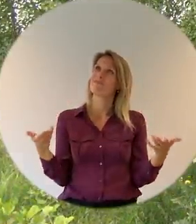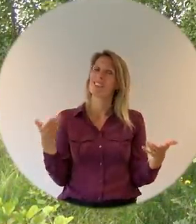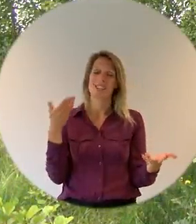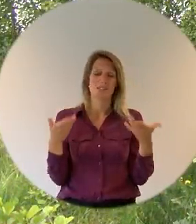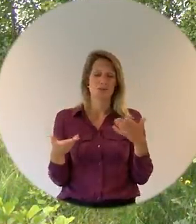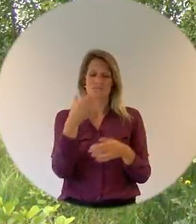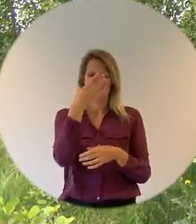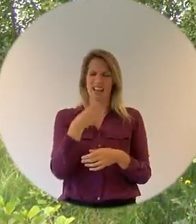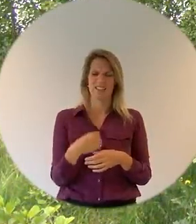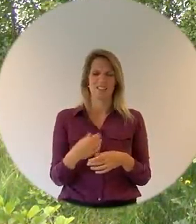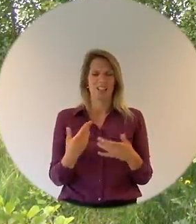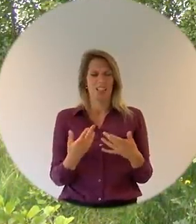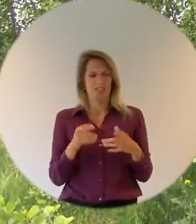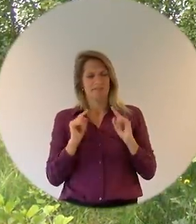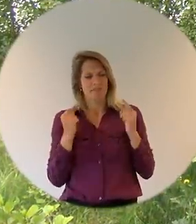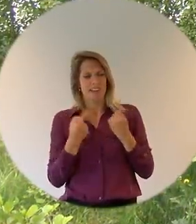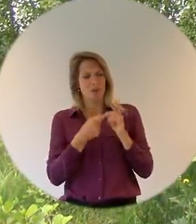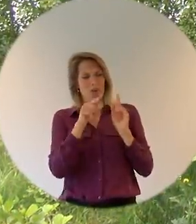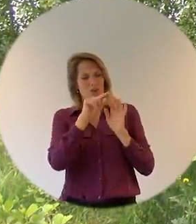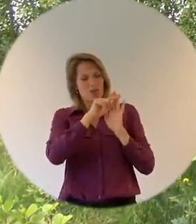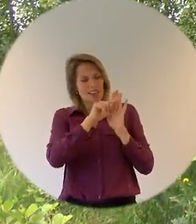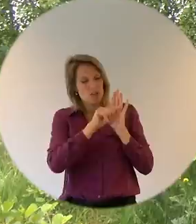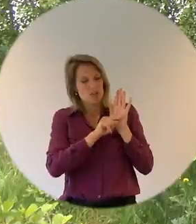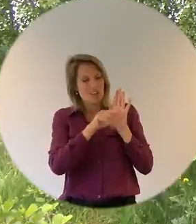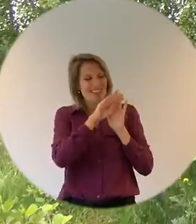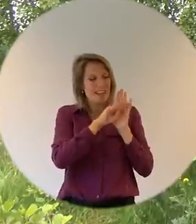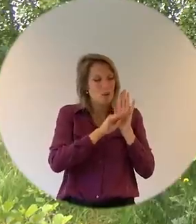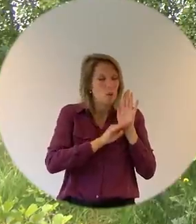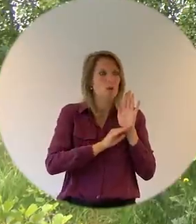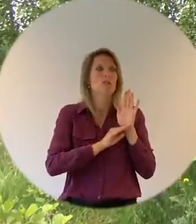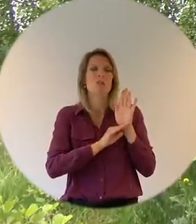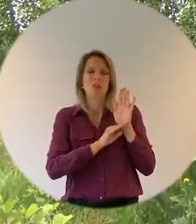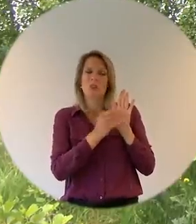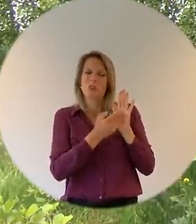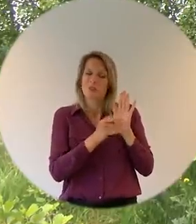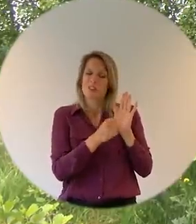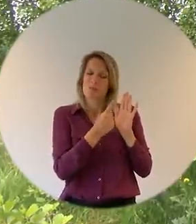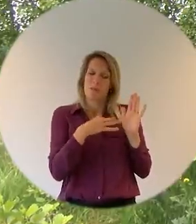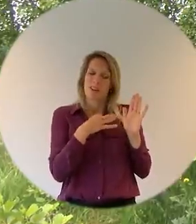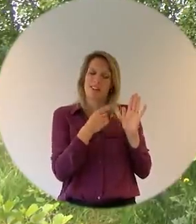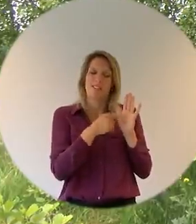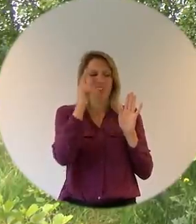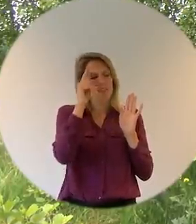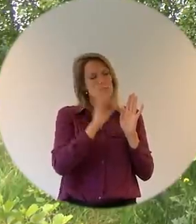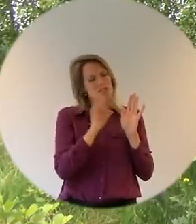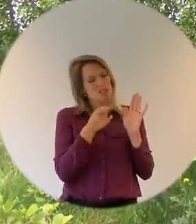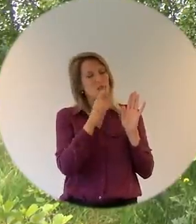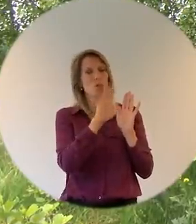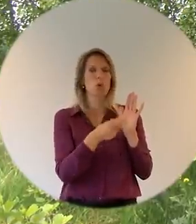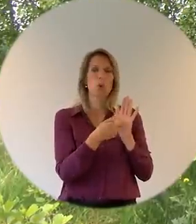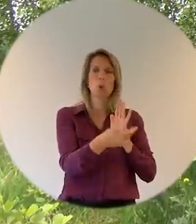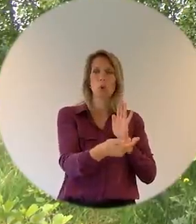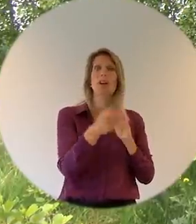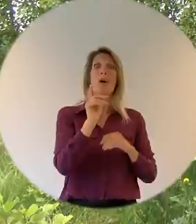wij door allemaal wetjes en regels het veel fijner vinden, omdat we dan weten waar we aan toe zijn. Maar het is juist